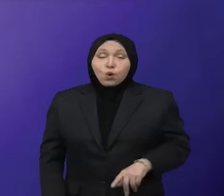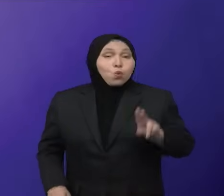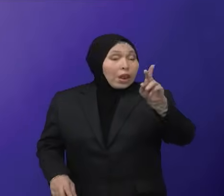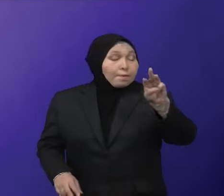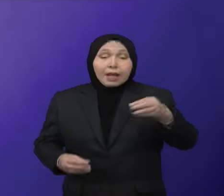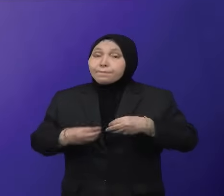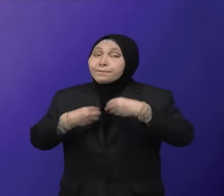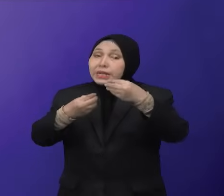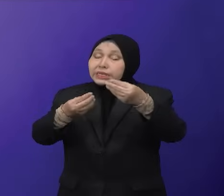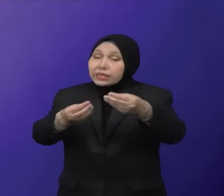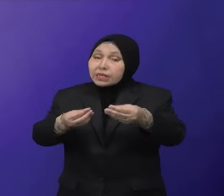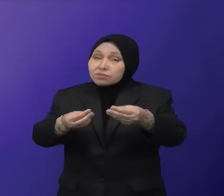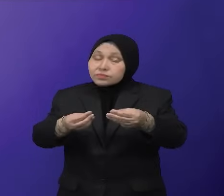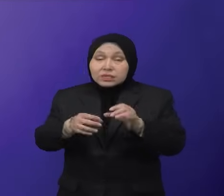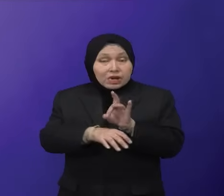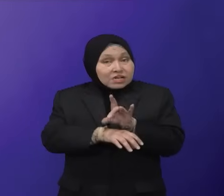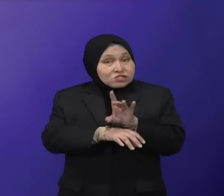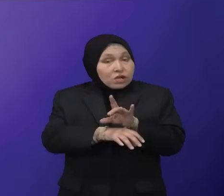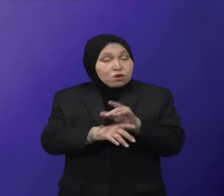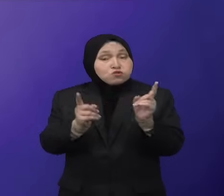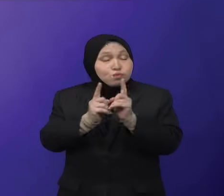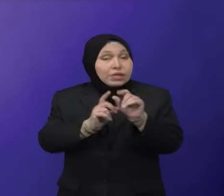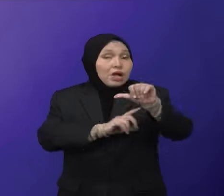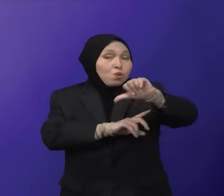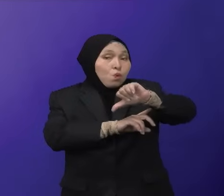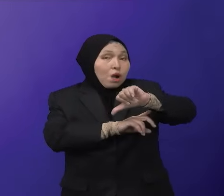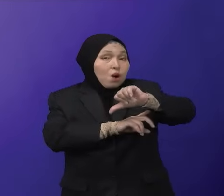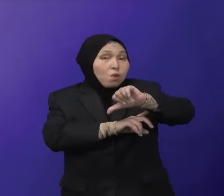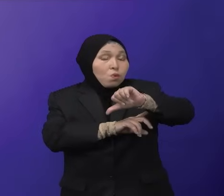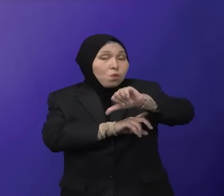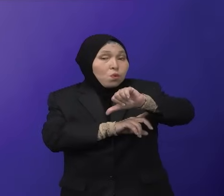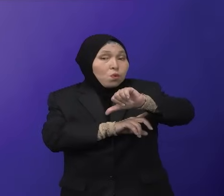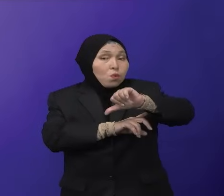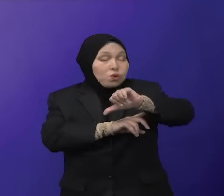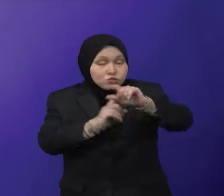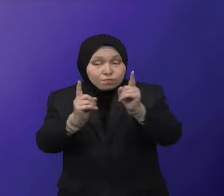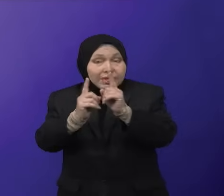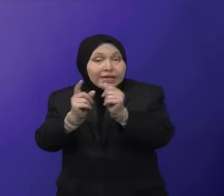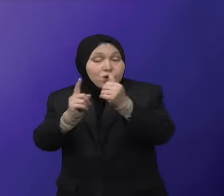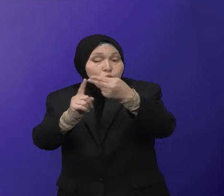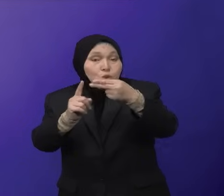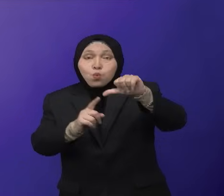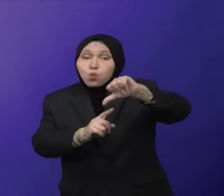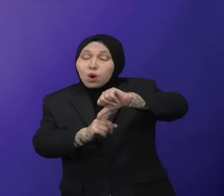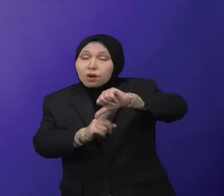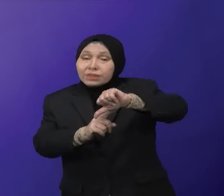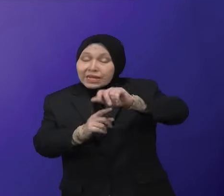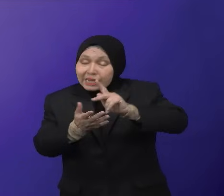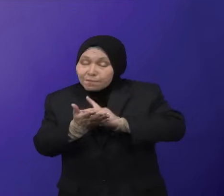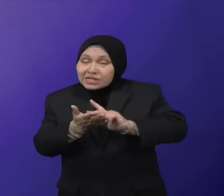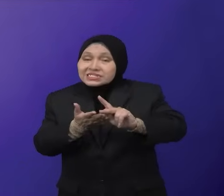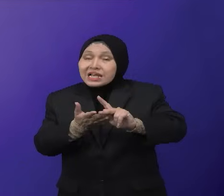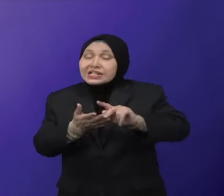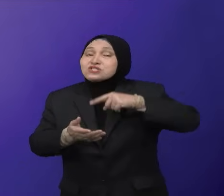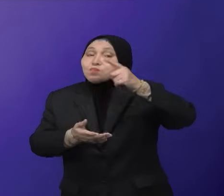beri apa nama nasihat. Kalau jumpa dengan waw, jumpa dengan huruf waw ni, kita kena kemaskan sebutan sikit